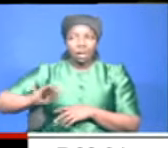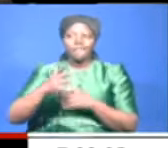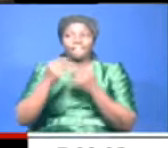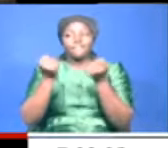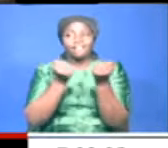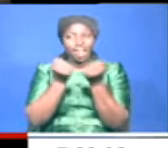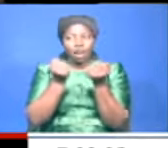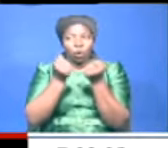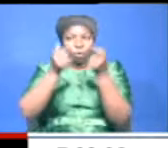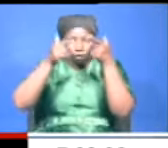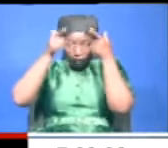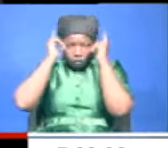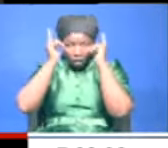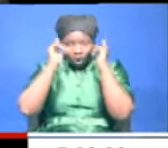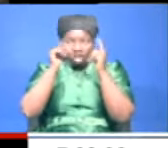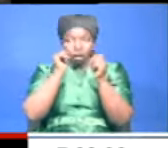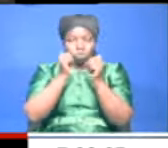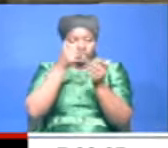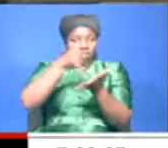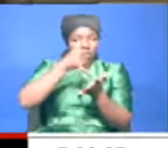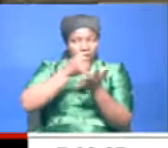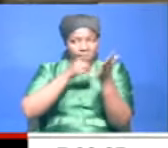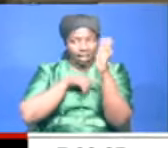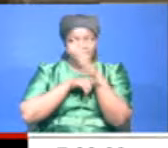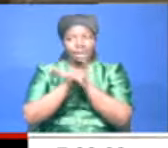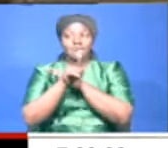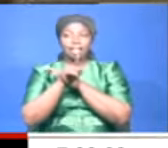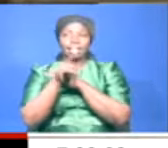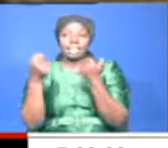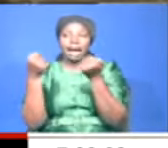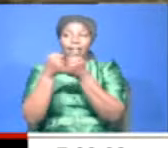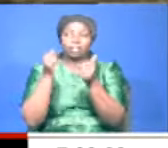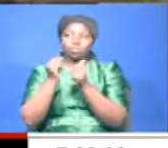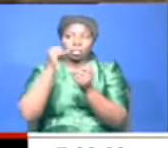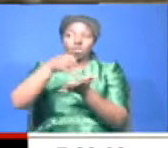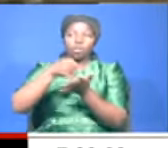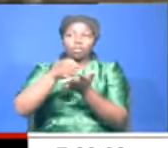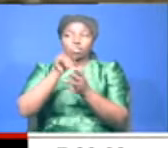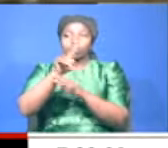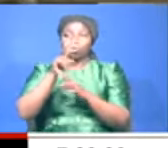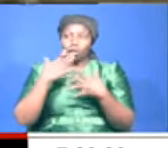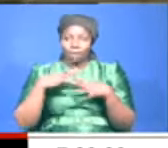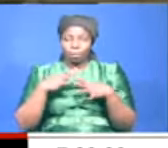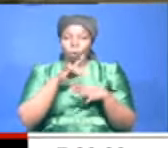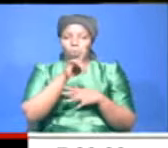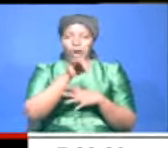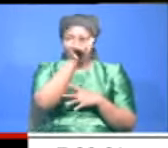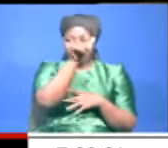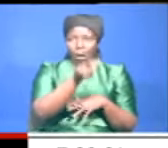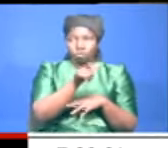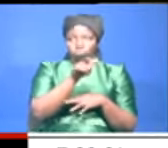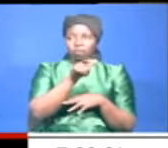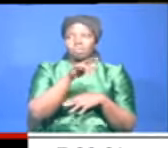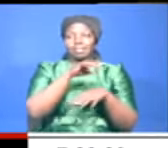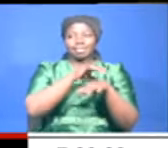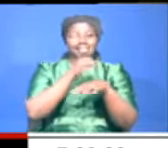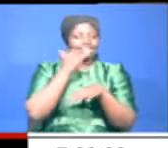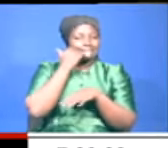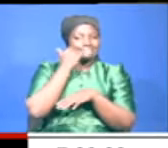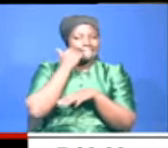kwenye ajali iliyosababisha vifo vya watu wawili. Mtu mmoja anauguza majeraha mabaya.